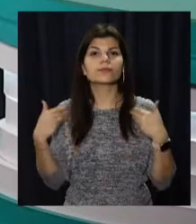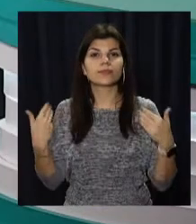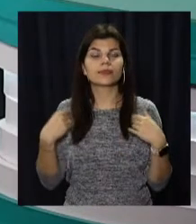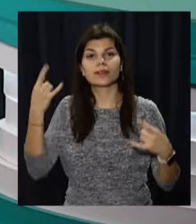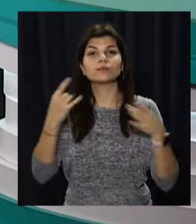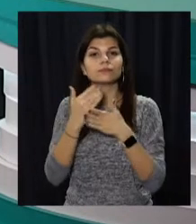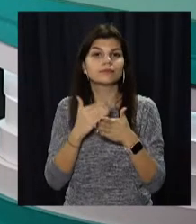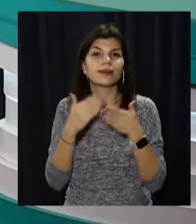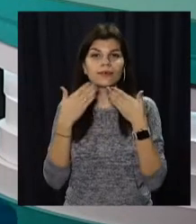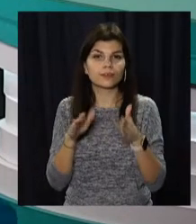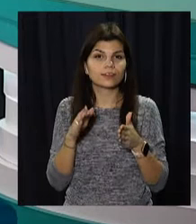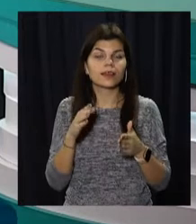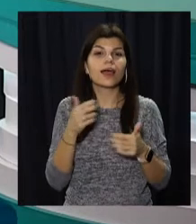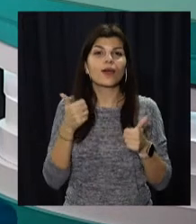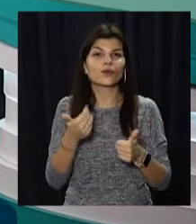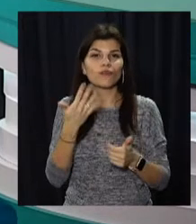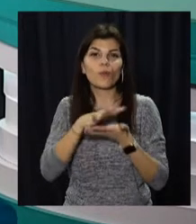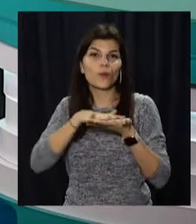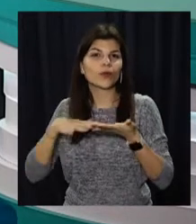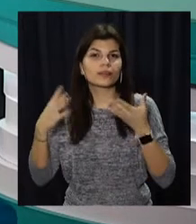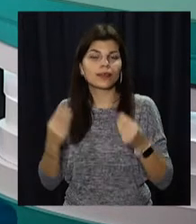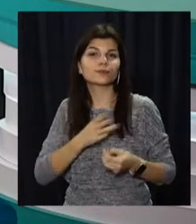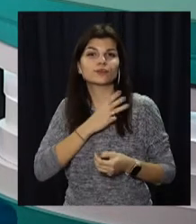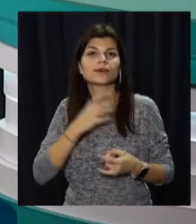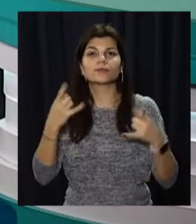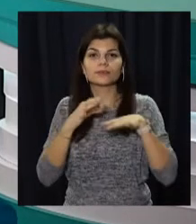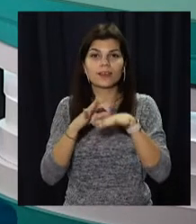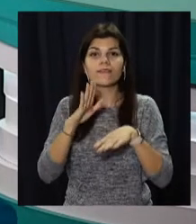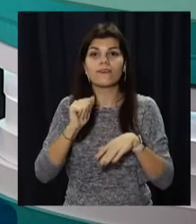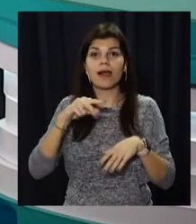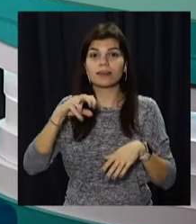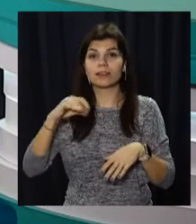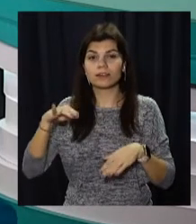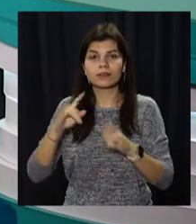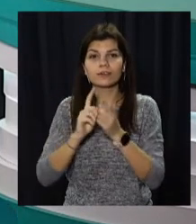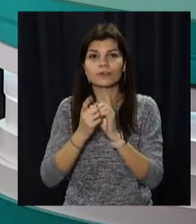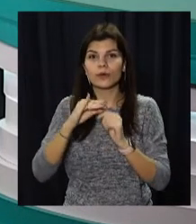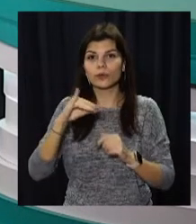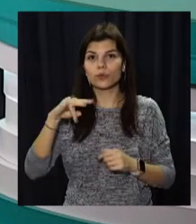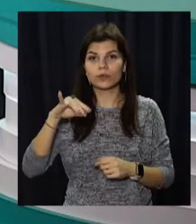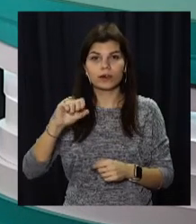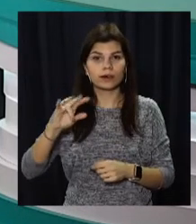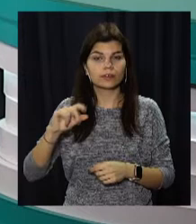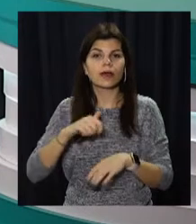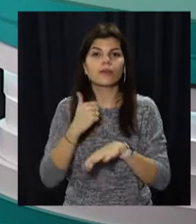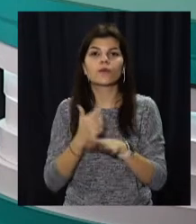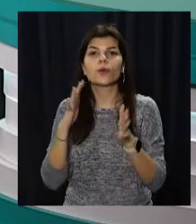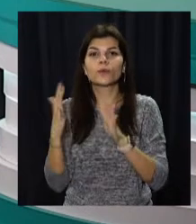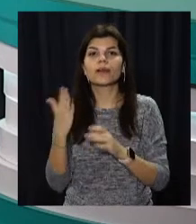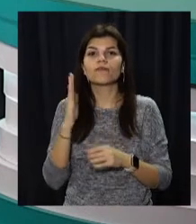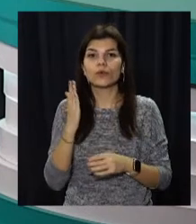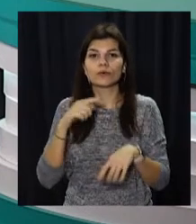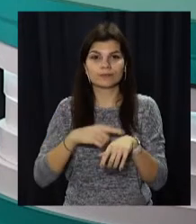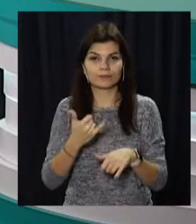вітаю! З вами телеканал «Відкритий» і вдалого продовження дня вам бажають Валерія Майна та сурдоперекладачка Юліана Пуговкіна. І про події вівторка